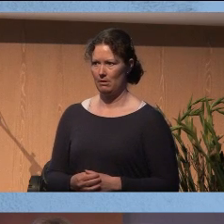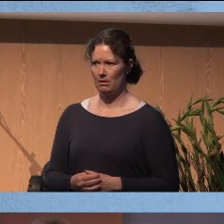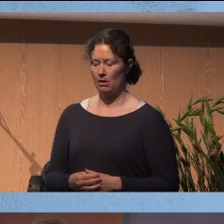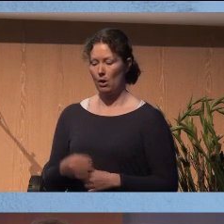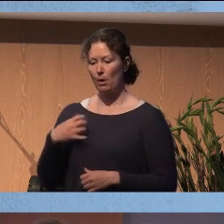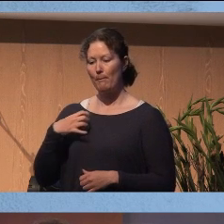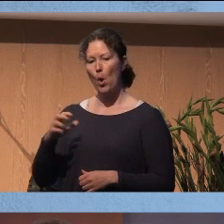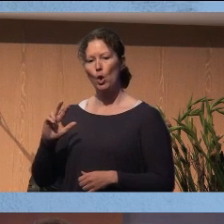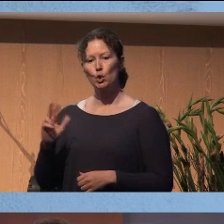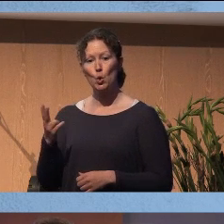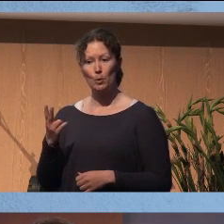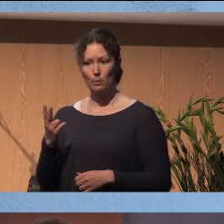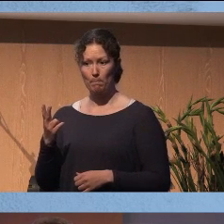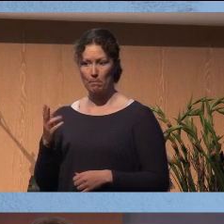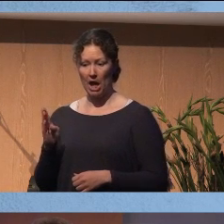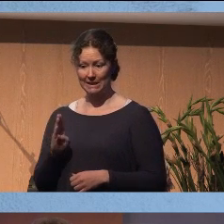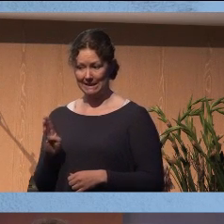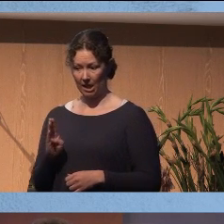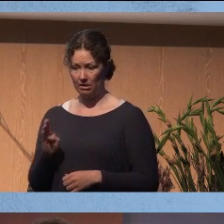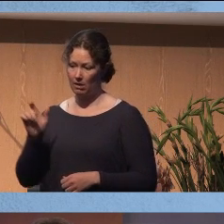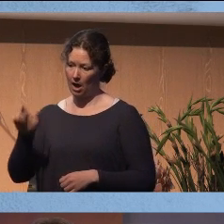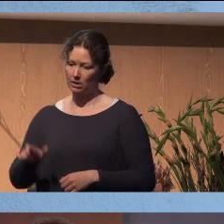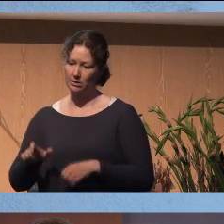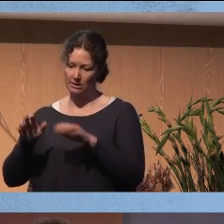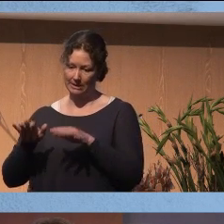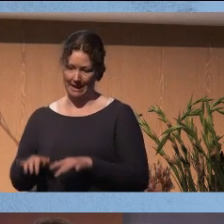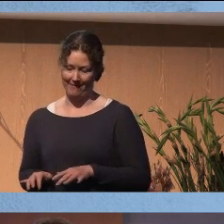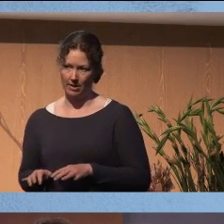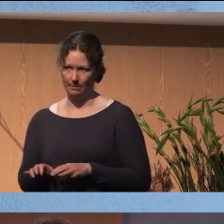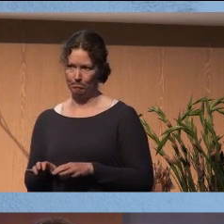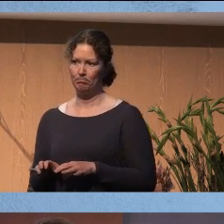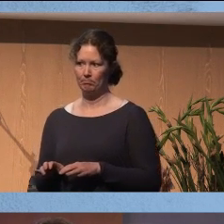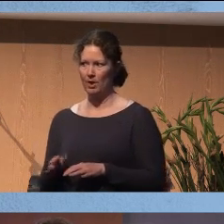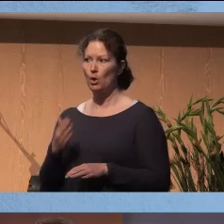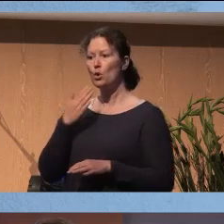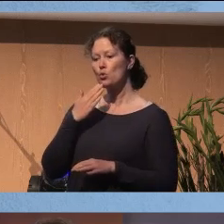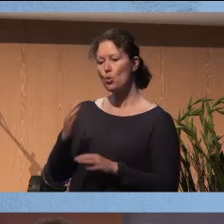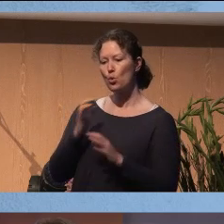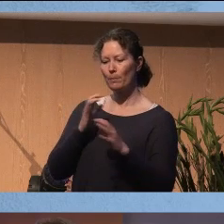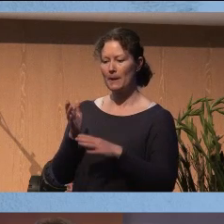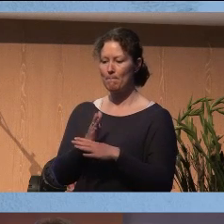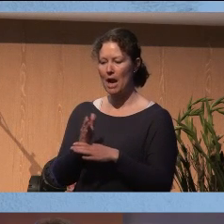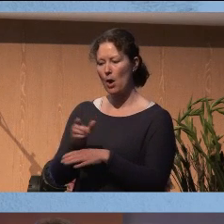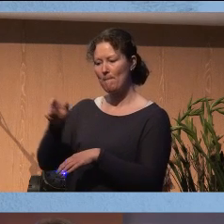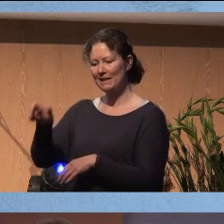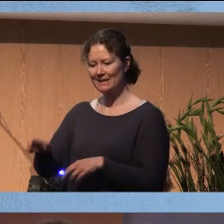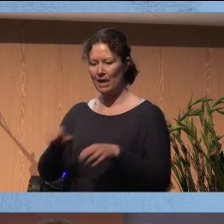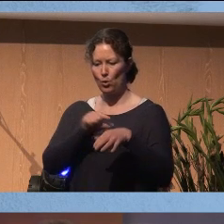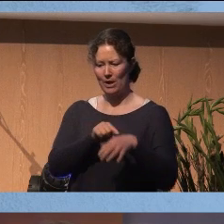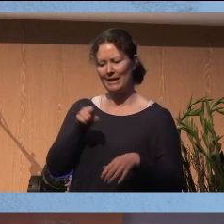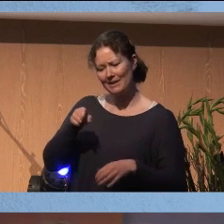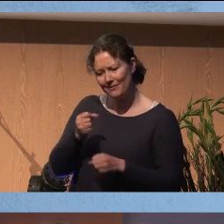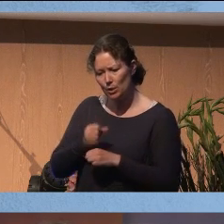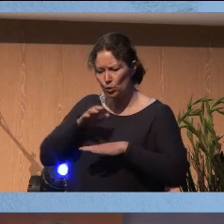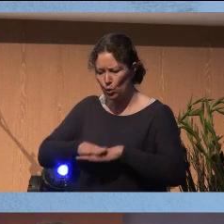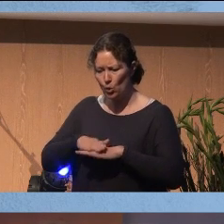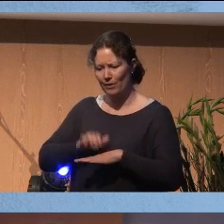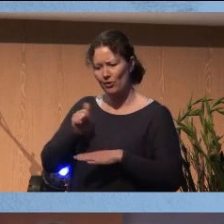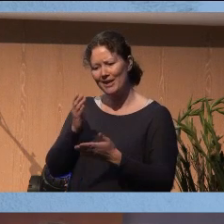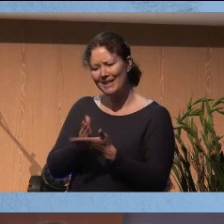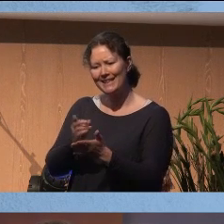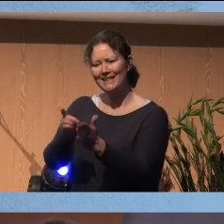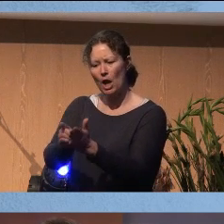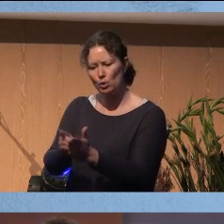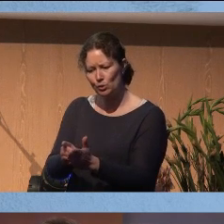Pål Gulbrandsen skriver «God kommunikasjon mellom pasient og lege grunnlaget for riktig